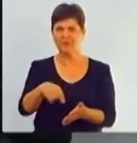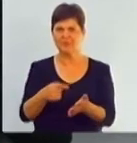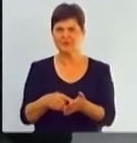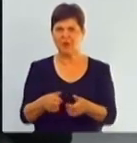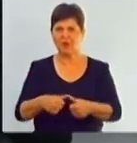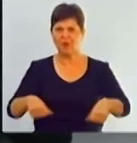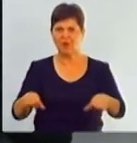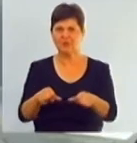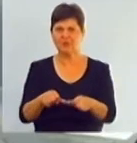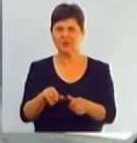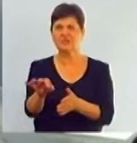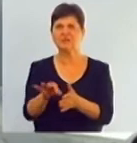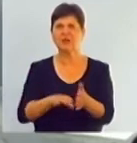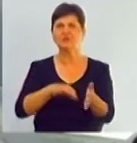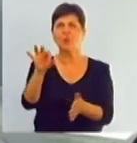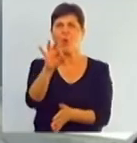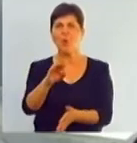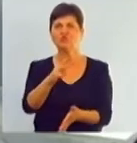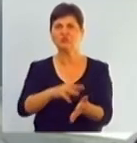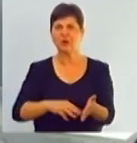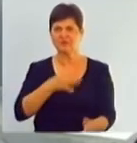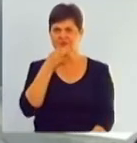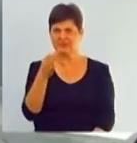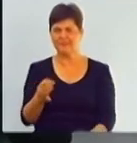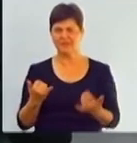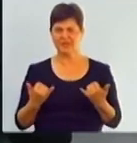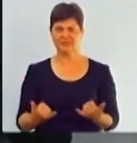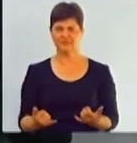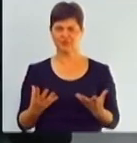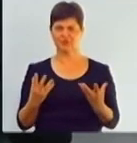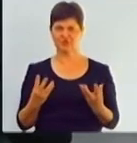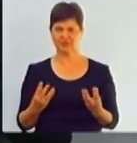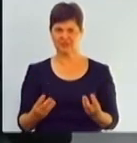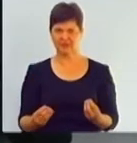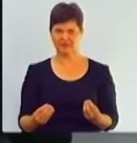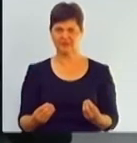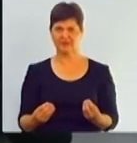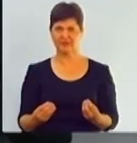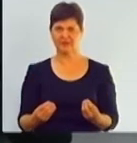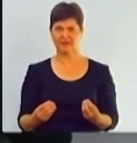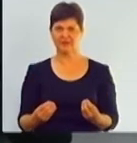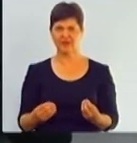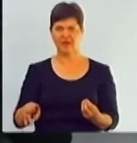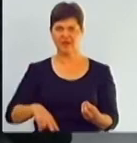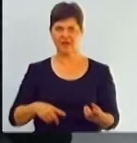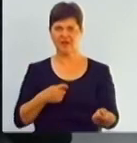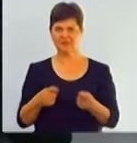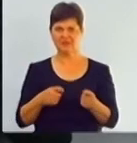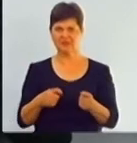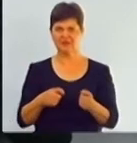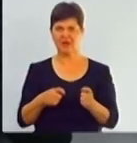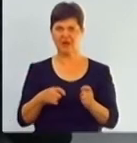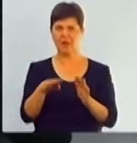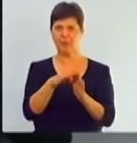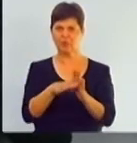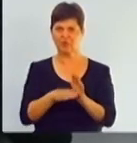Одразу про штрафи скажіть. На сьогоднішній день компетенція накладання адміністративних протоколів за спалювання